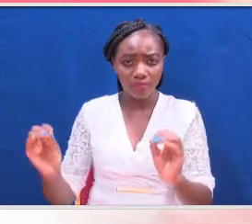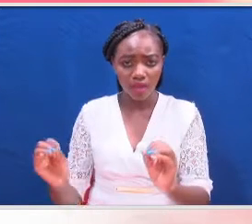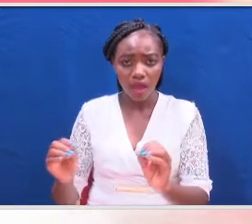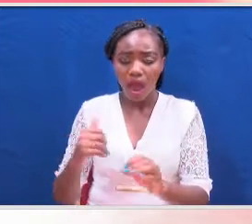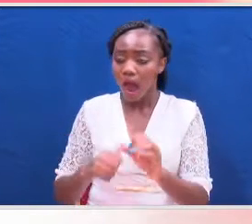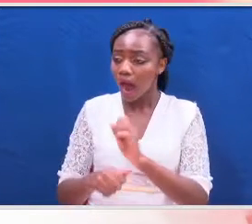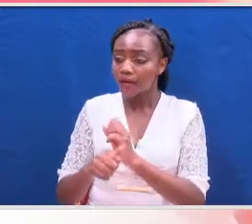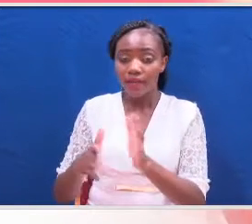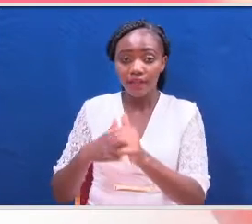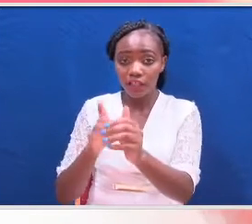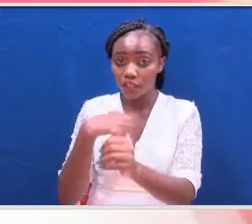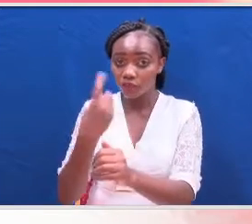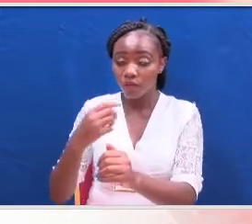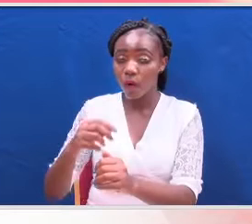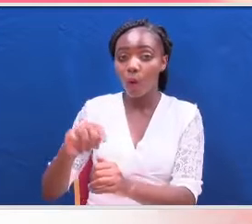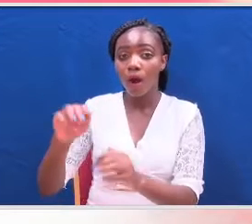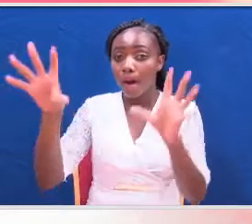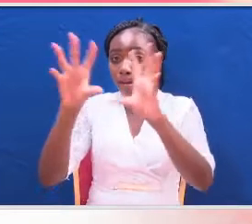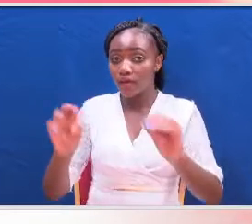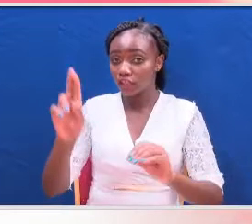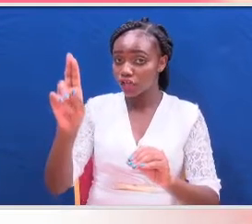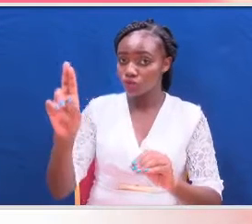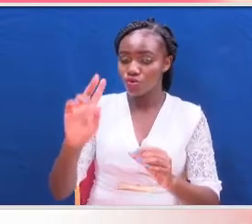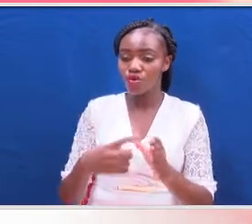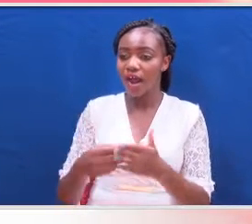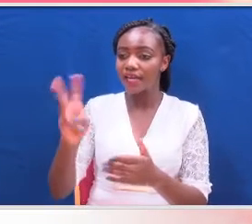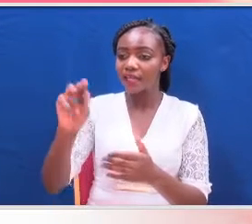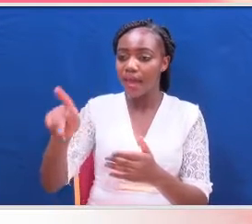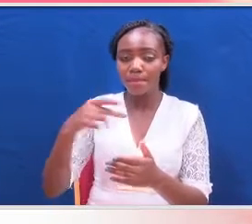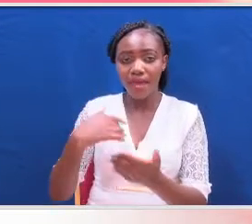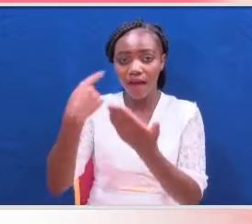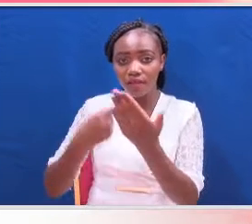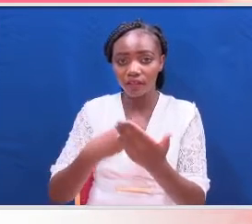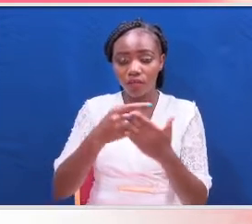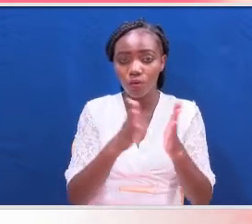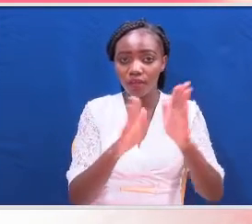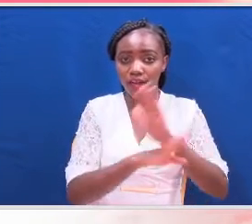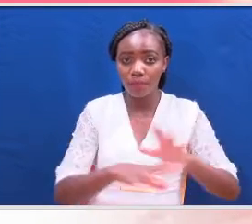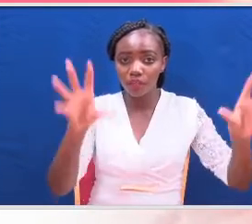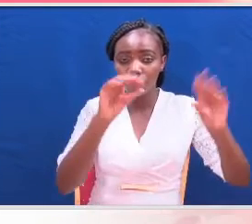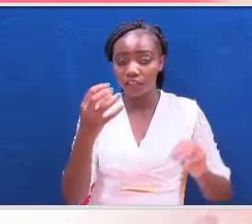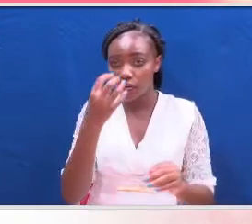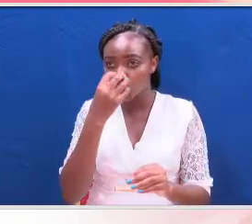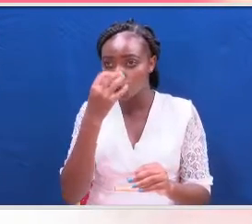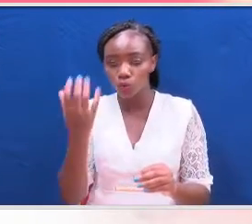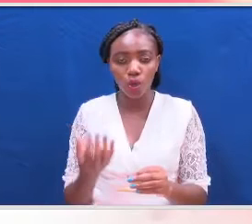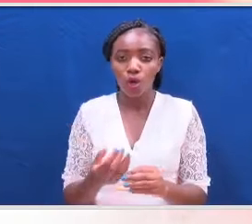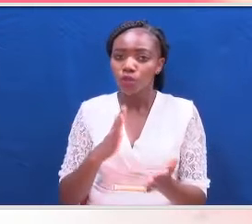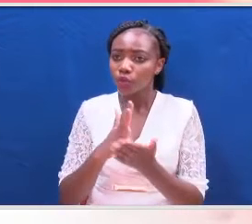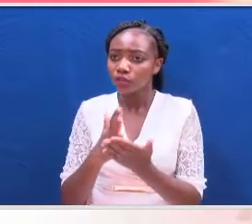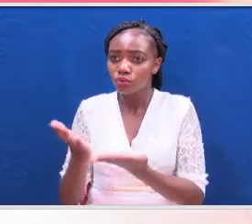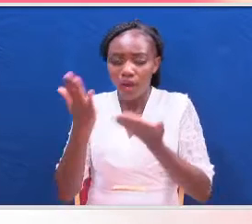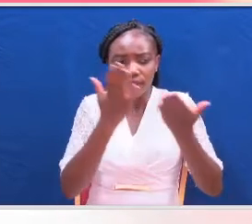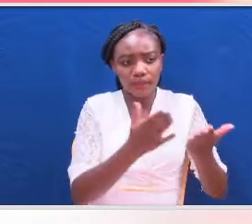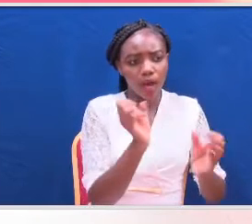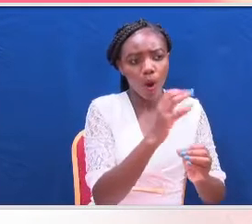Uhuru Kenyatta. Wabunge hao sasa wanafanya mazungumzo na naibu rais William Ruto kuwasilisha matakwa yao kwake